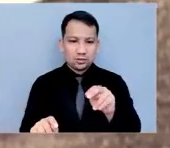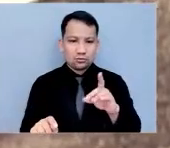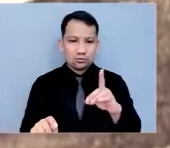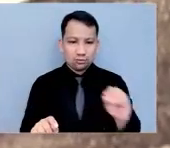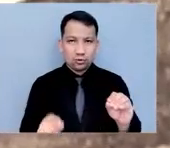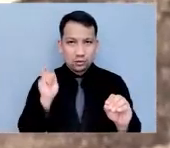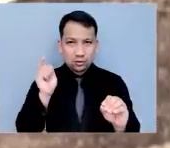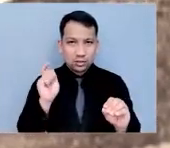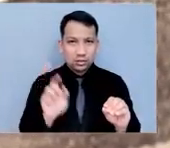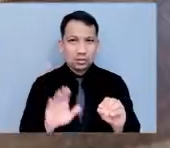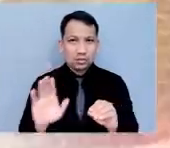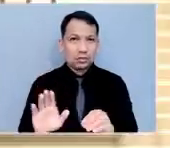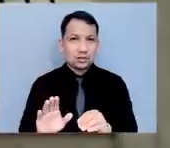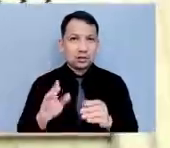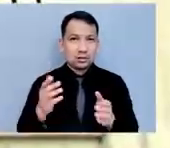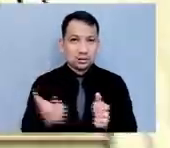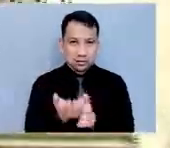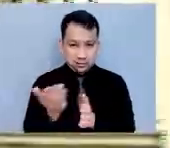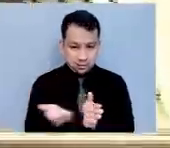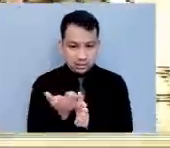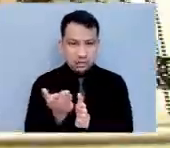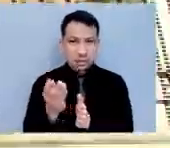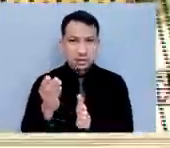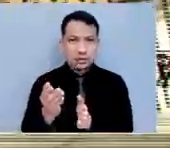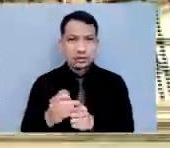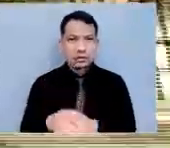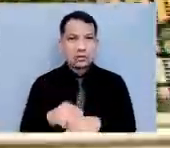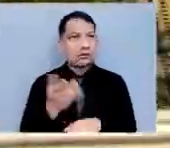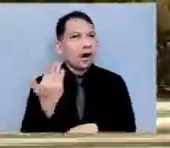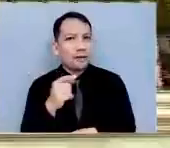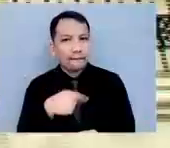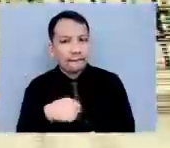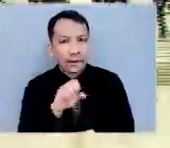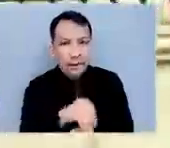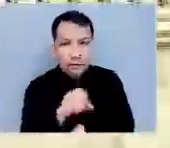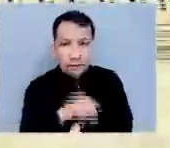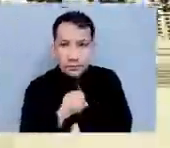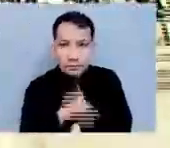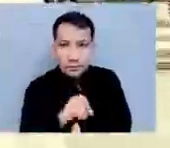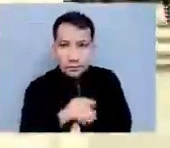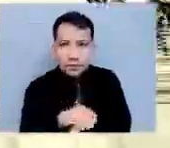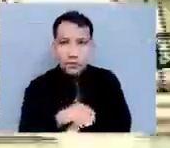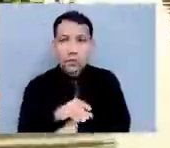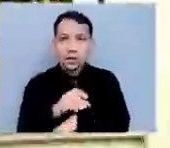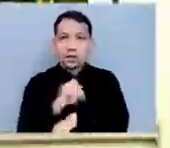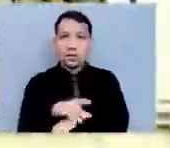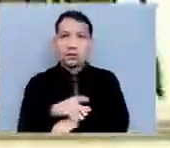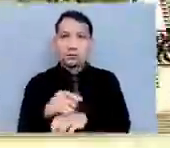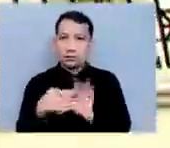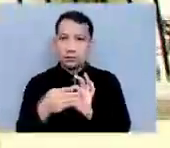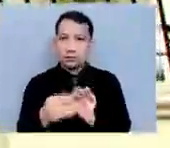dyan, Pasig River. Eh, yung sumingaw na chismis na yung sunog daw ay may kinalaman sa